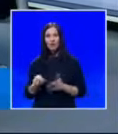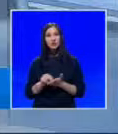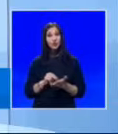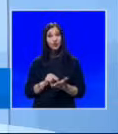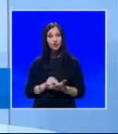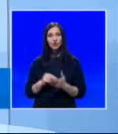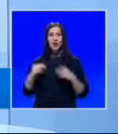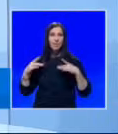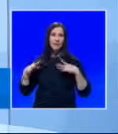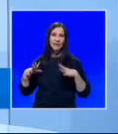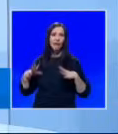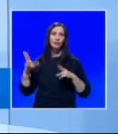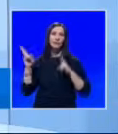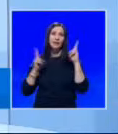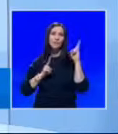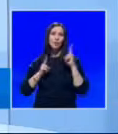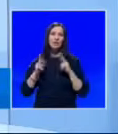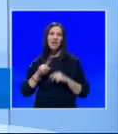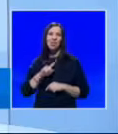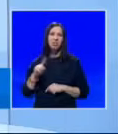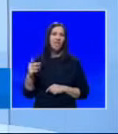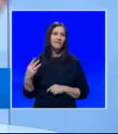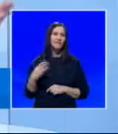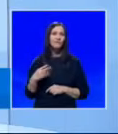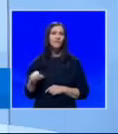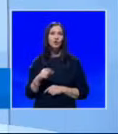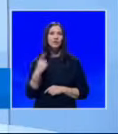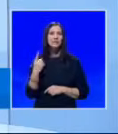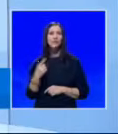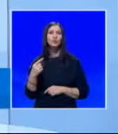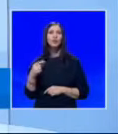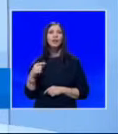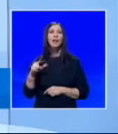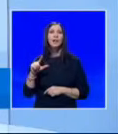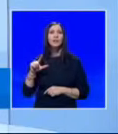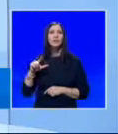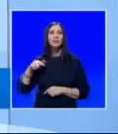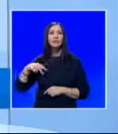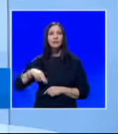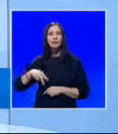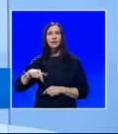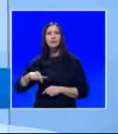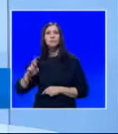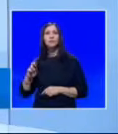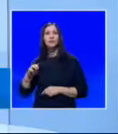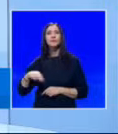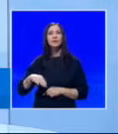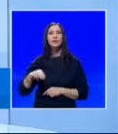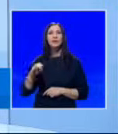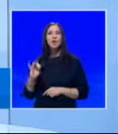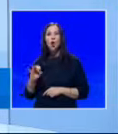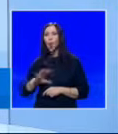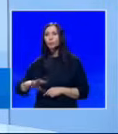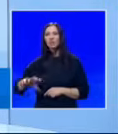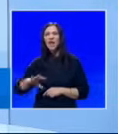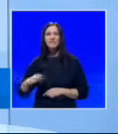че либералните демокрации са неефективни, те водят само до ЛГБТ общества и така нататък. И